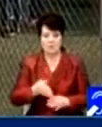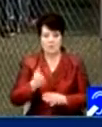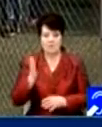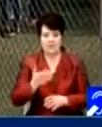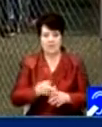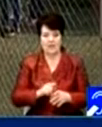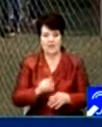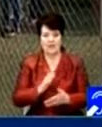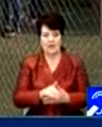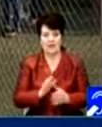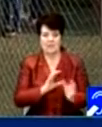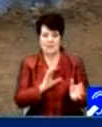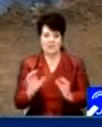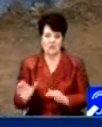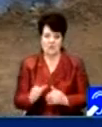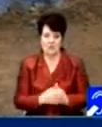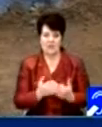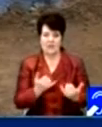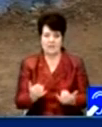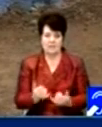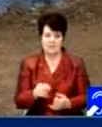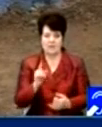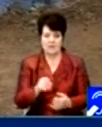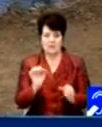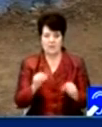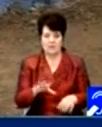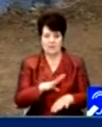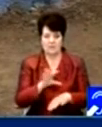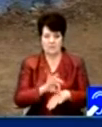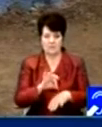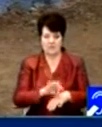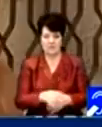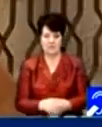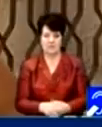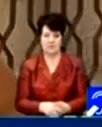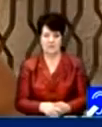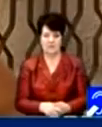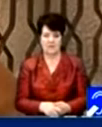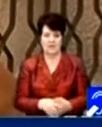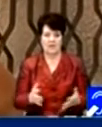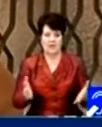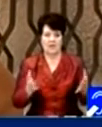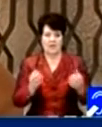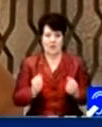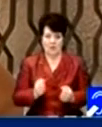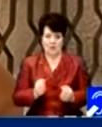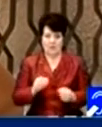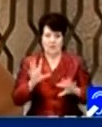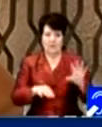despărțitori care să le asigure intimitatea. În plus, ei se pot îmbolnăvi. Dacă s-ar lua în